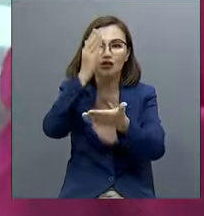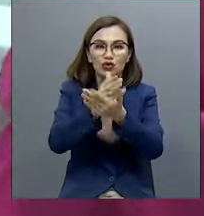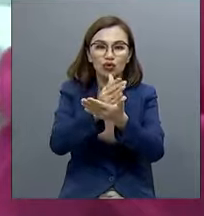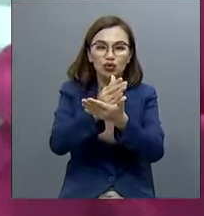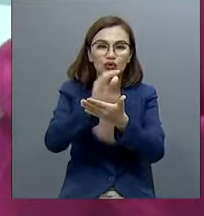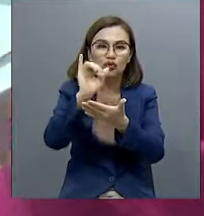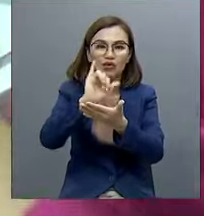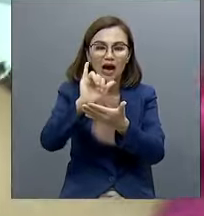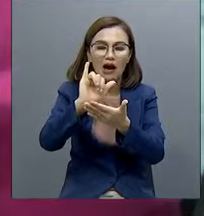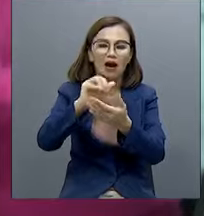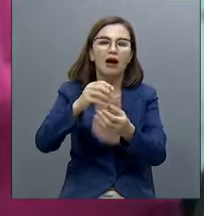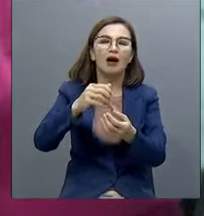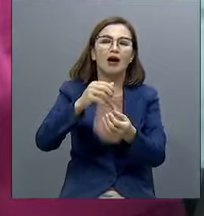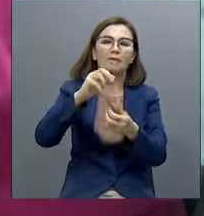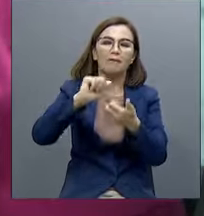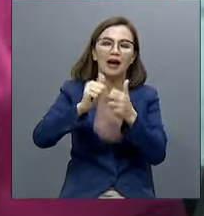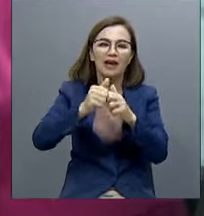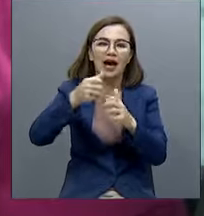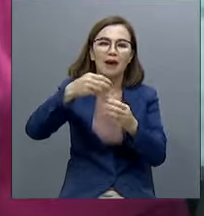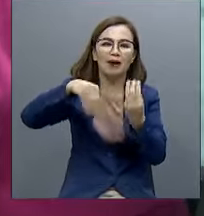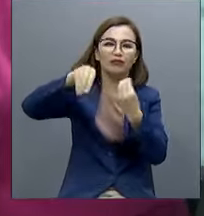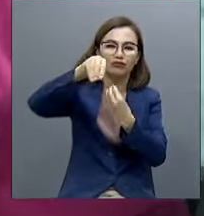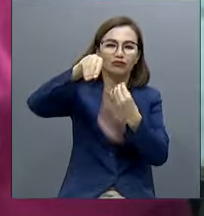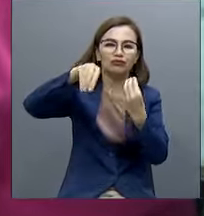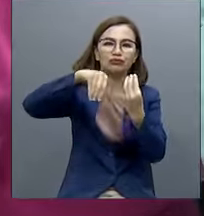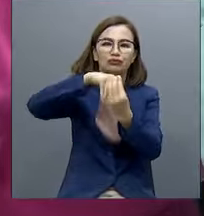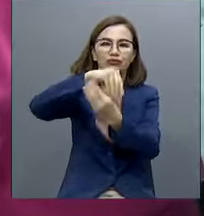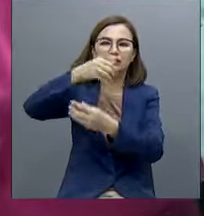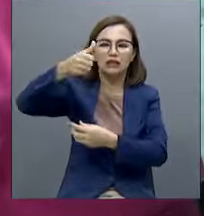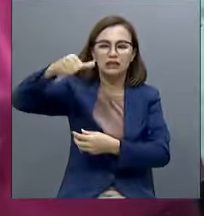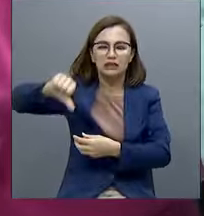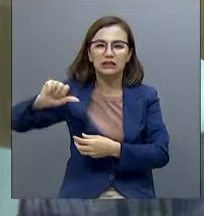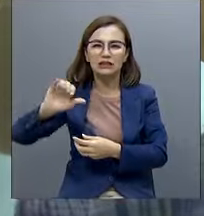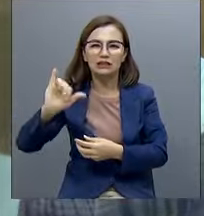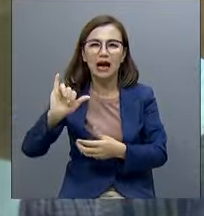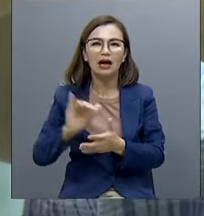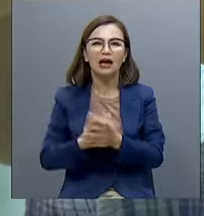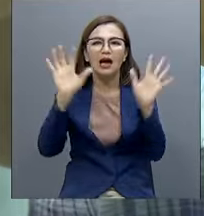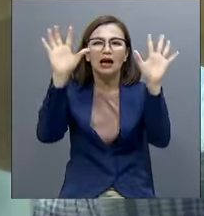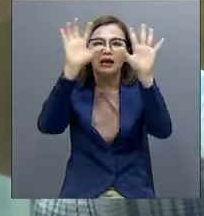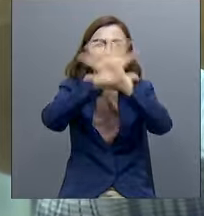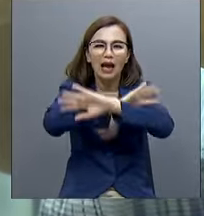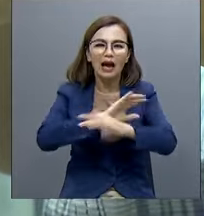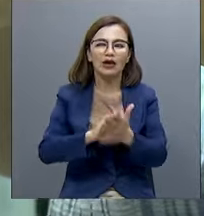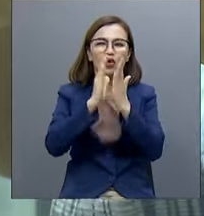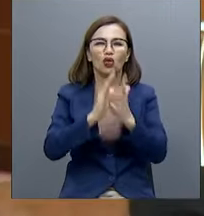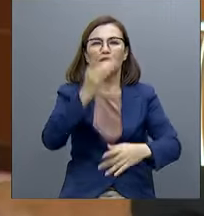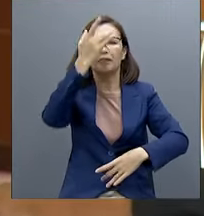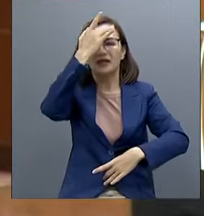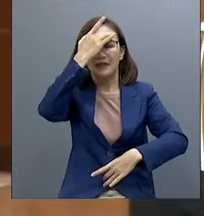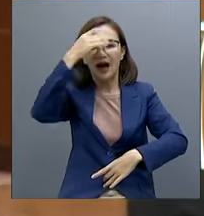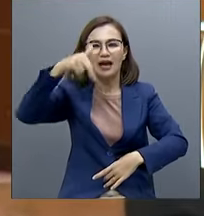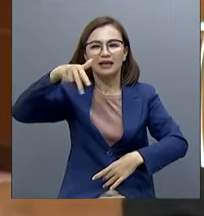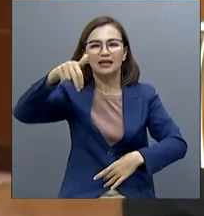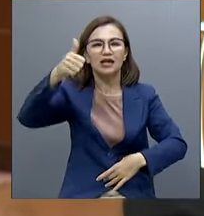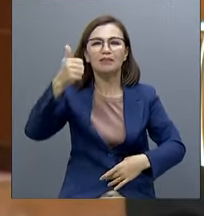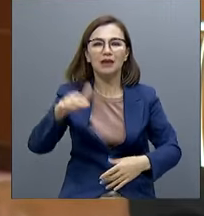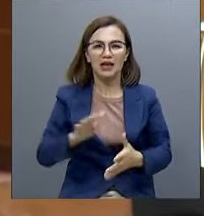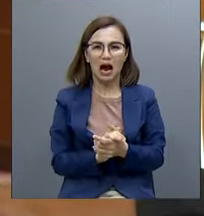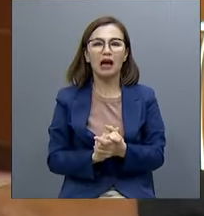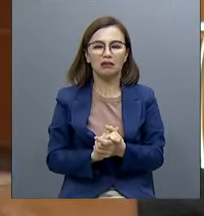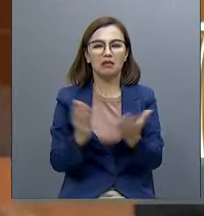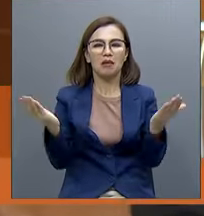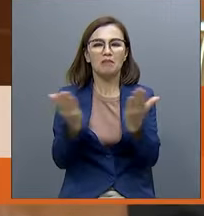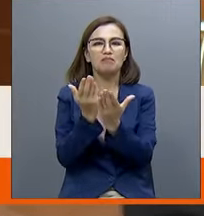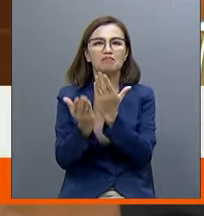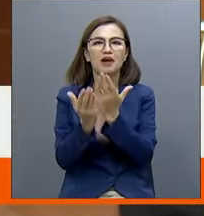วิกฤตขึ้นมาแต่สภาพเศรษฐกิจในปัจจุบันค่ะเหมือนคนไข้ติดเตียงเลี้ยงไม่โตค่ะโตไม่เลี้ยงไม่โตมา